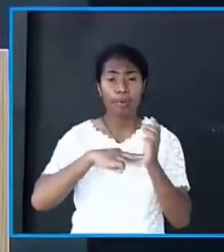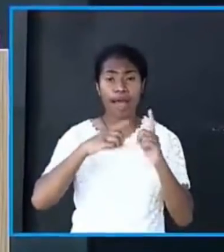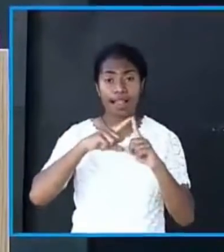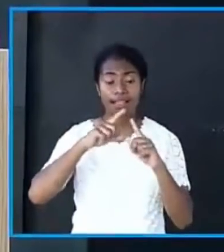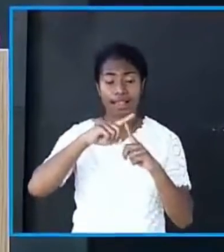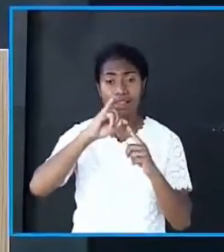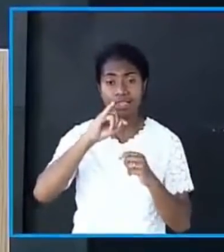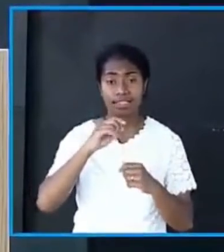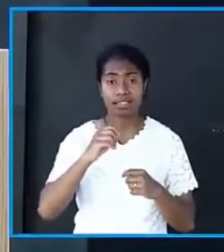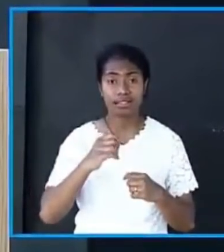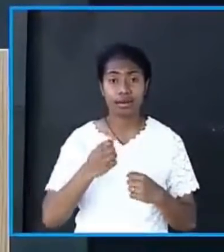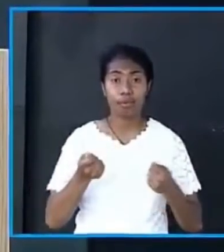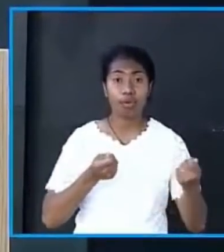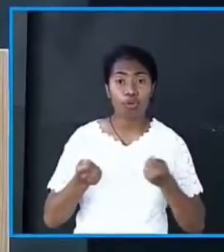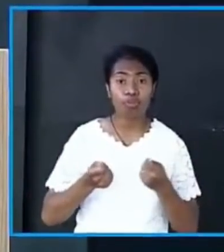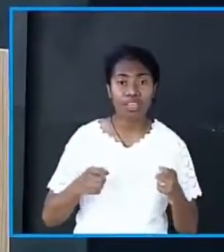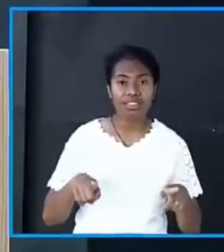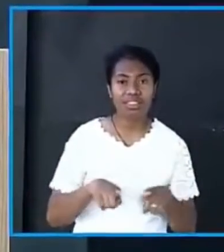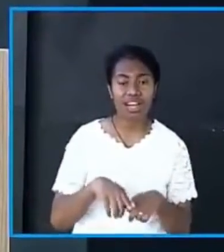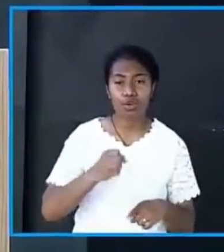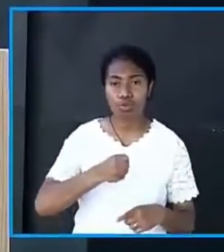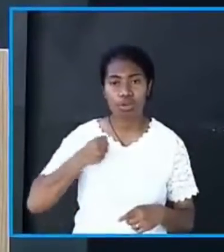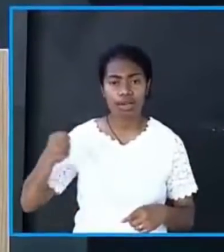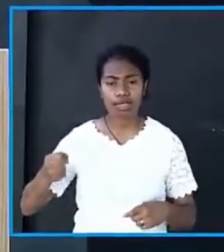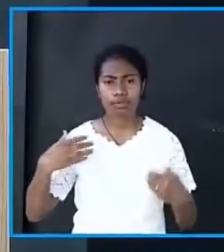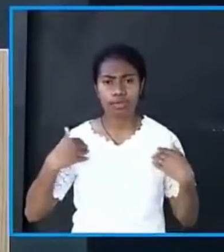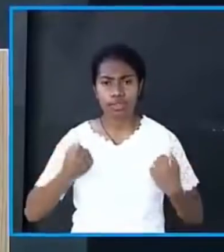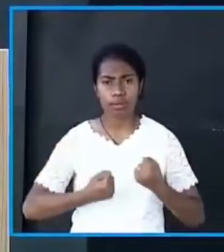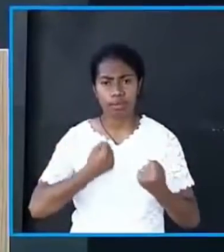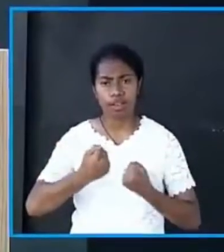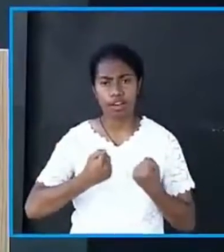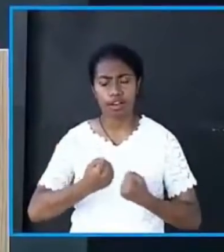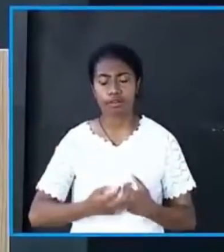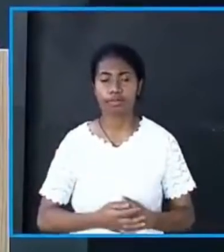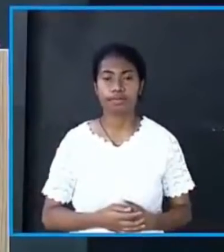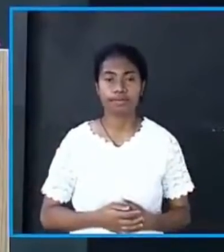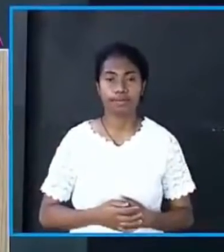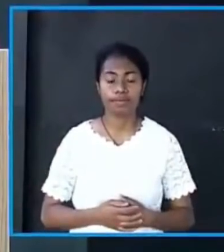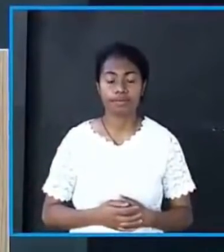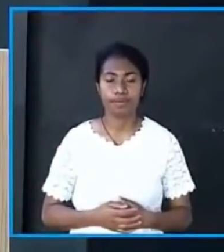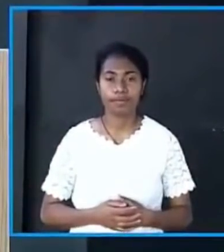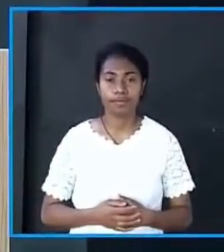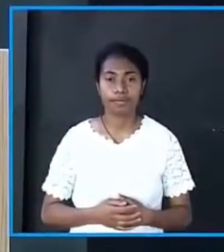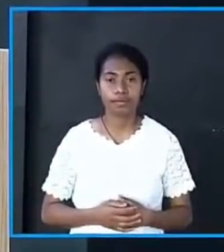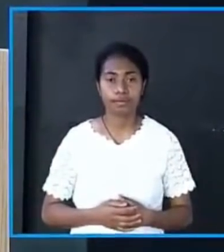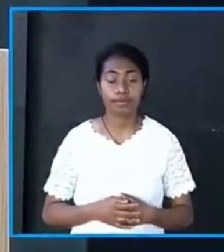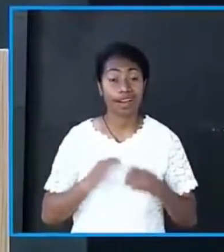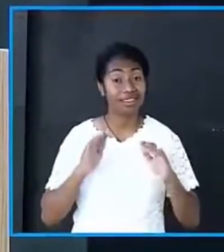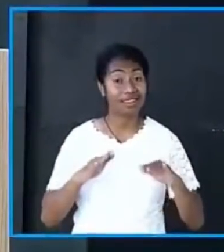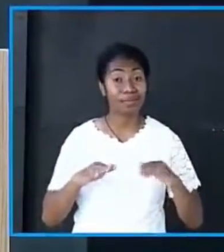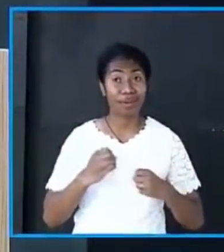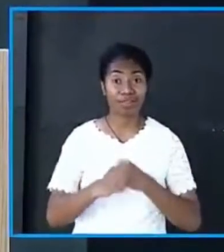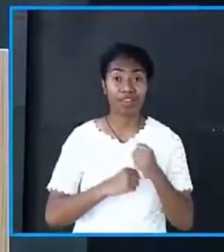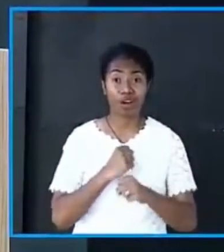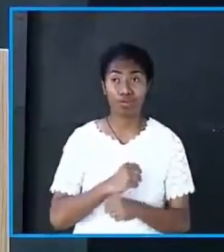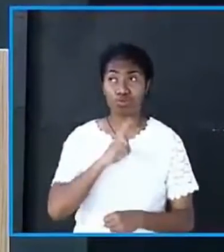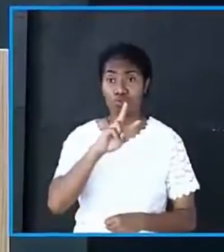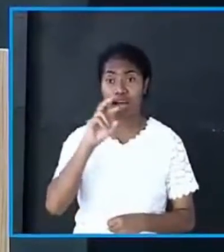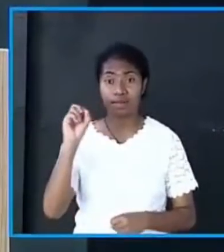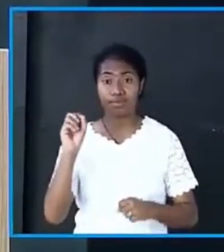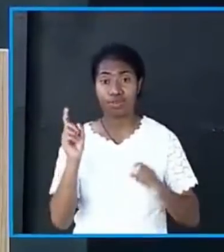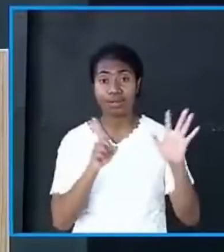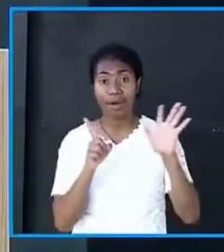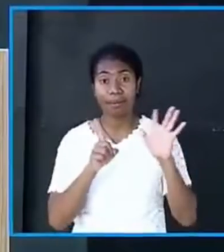kulkas bisa berhubungan Hai sampai tahun 2015